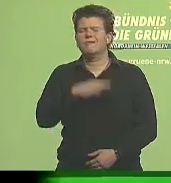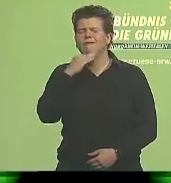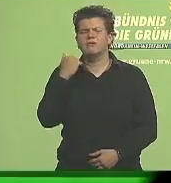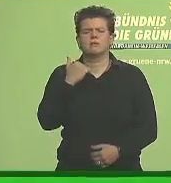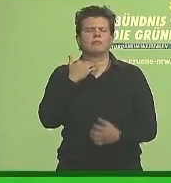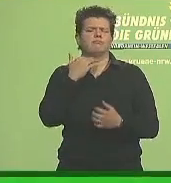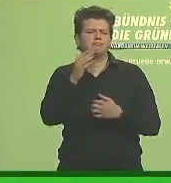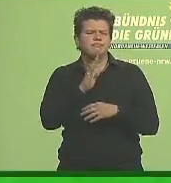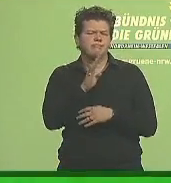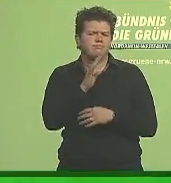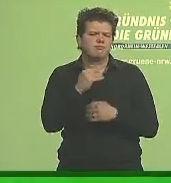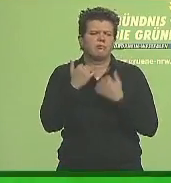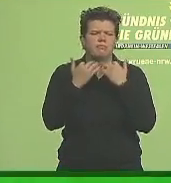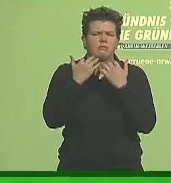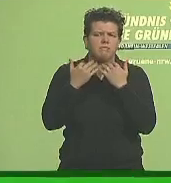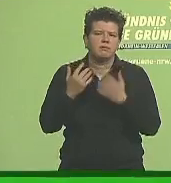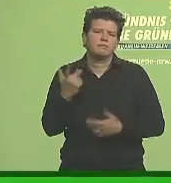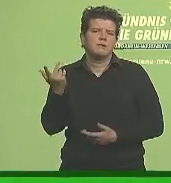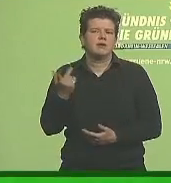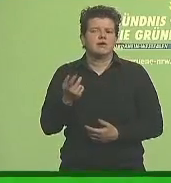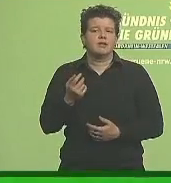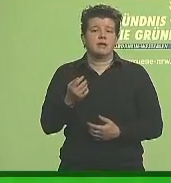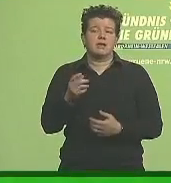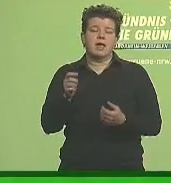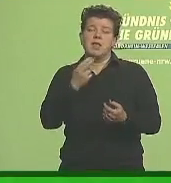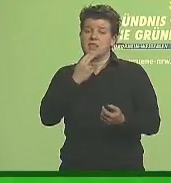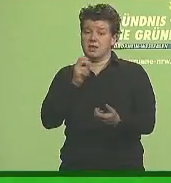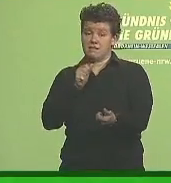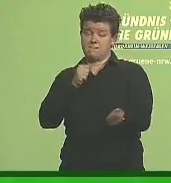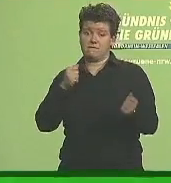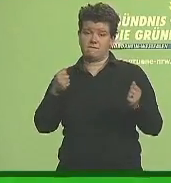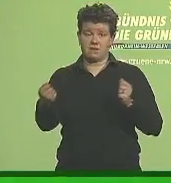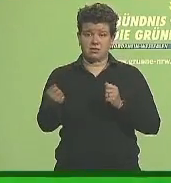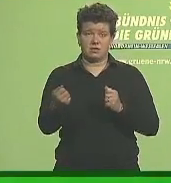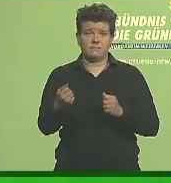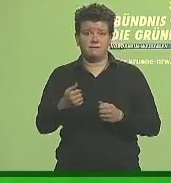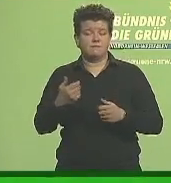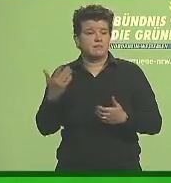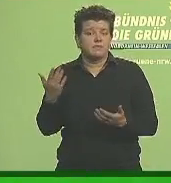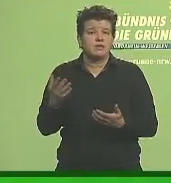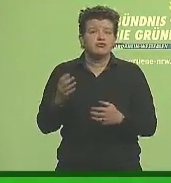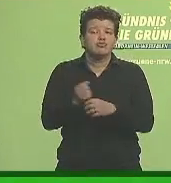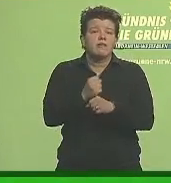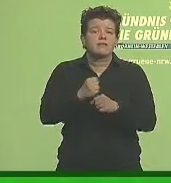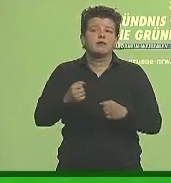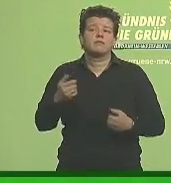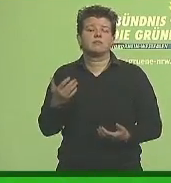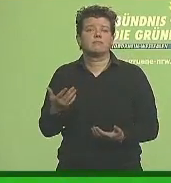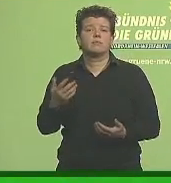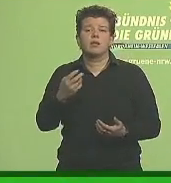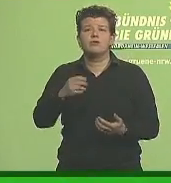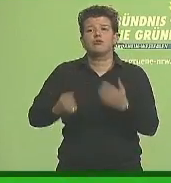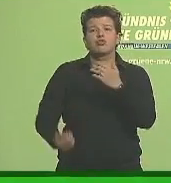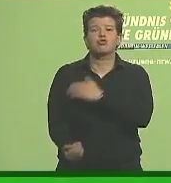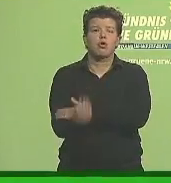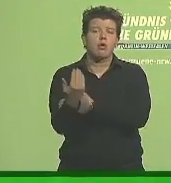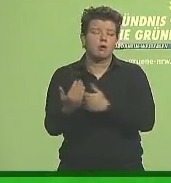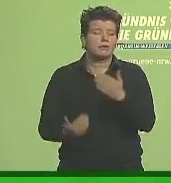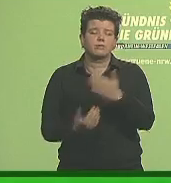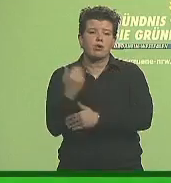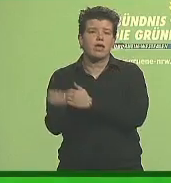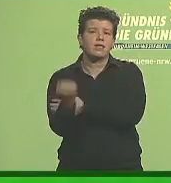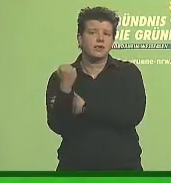weil die Netze fehlen. Das ist Schwachsinn. Das ist einfach Idiotie. Ich habe mal nachgucken lassen, was